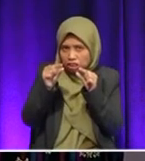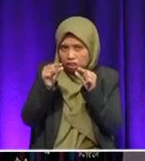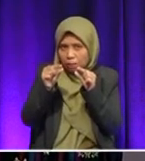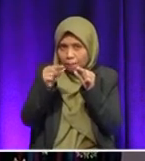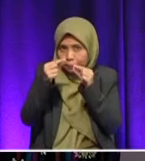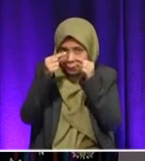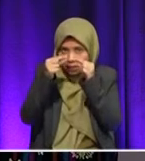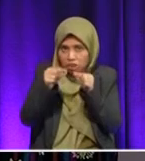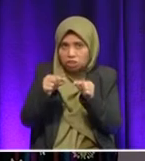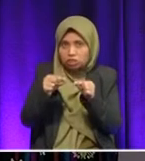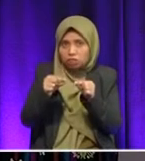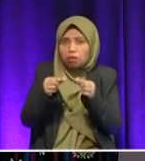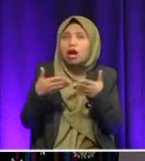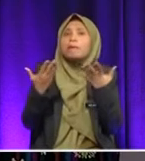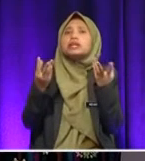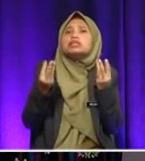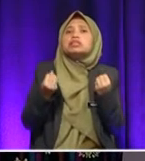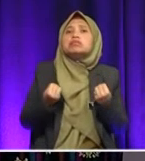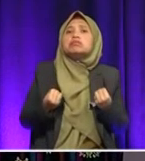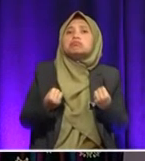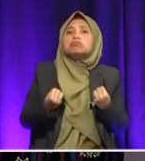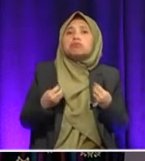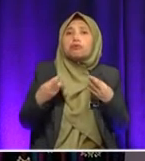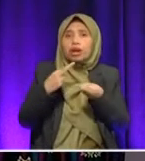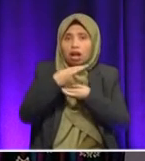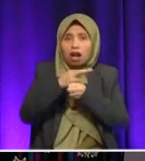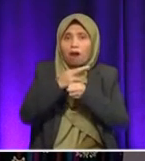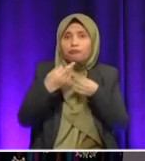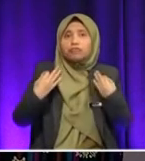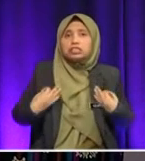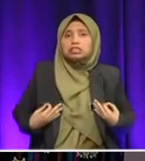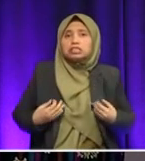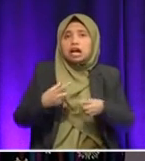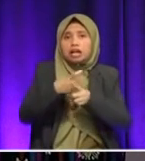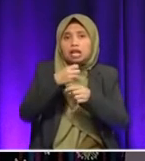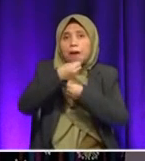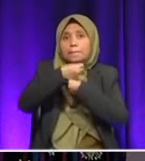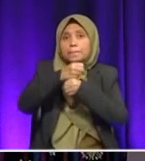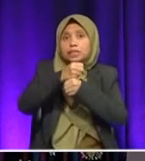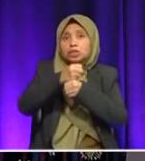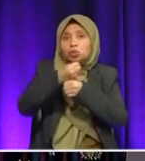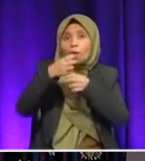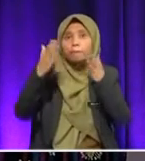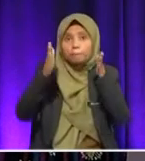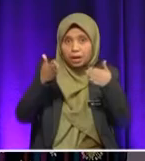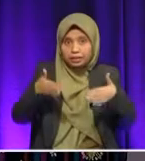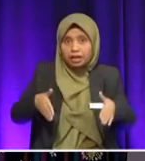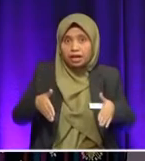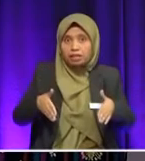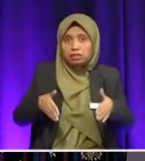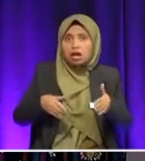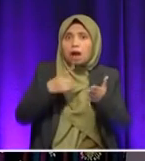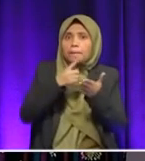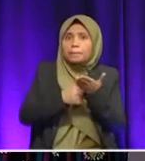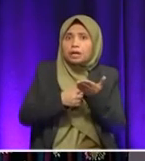membuat satu rekaan fesyen pakaian tuh di pada kita mengenali bentuk bajaj Oke mengenal pasti apakah Febri Agi